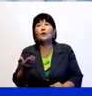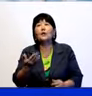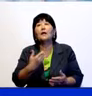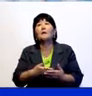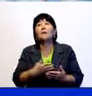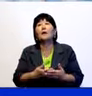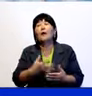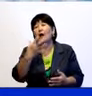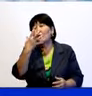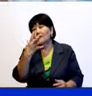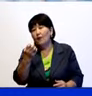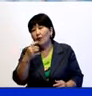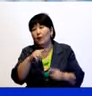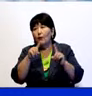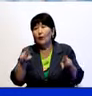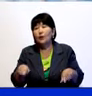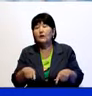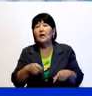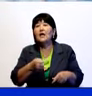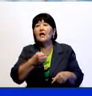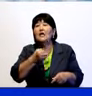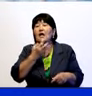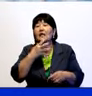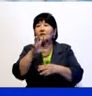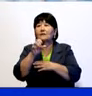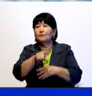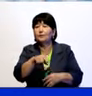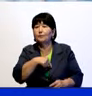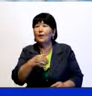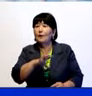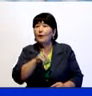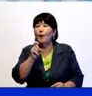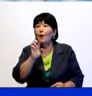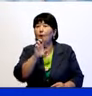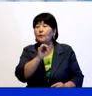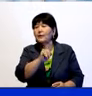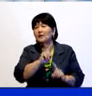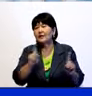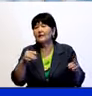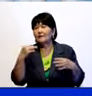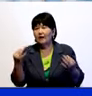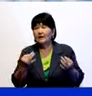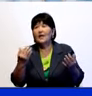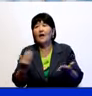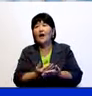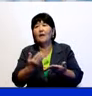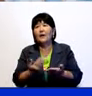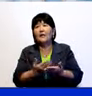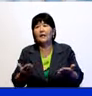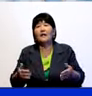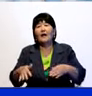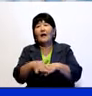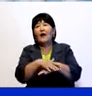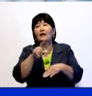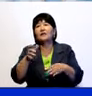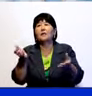мысалға фотоны түсіріп жақсы көрген білмедіңіздер, мысалға хобби болған. Мінекей сондай жан жақты бір қызықты ақпараттарды халықпен